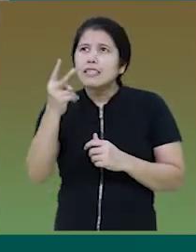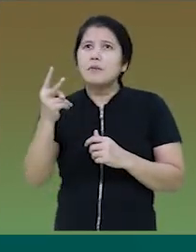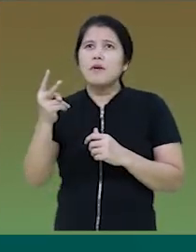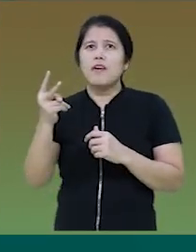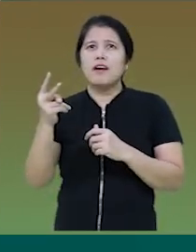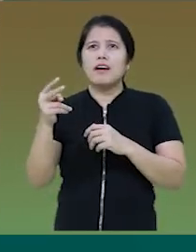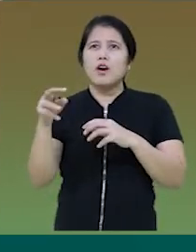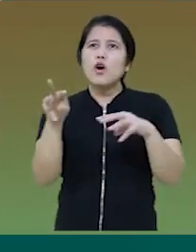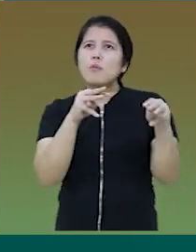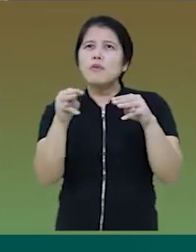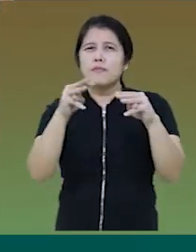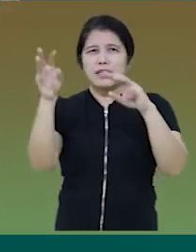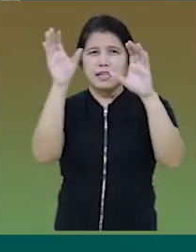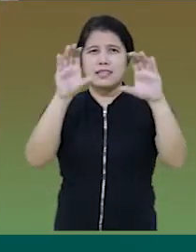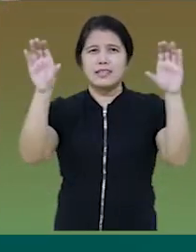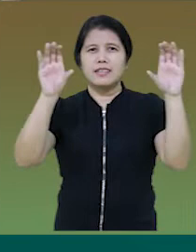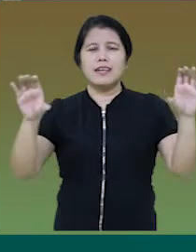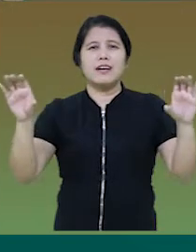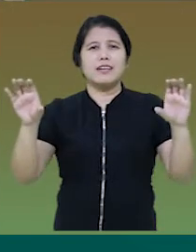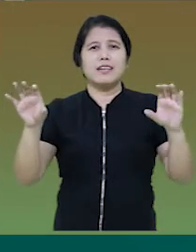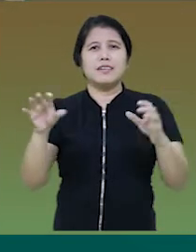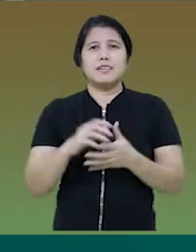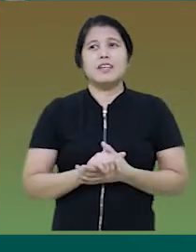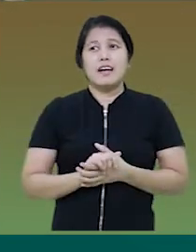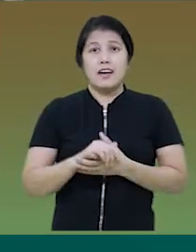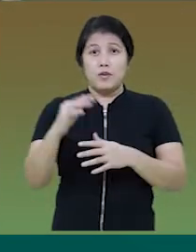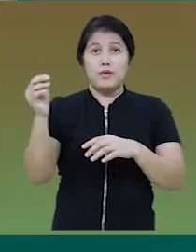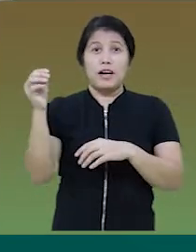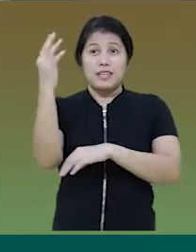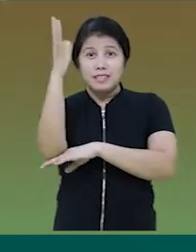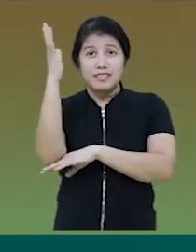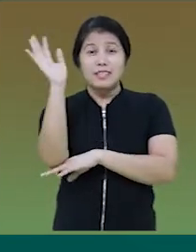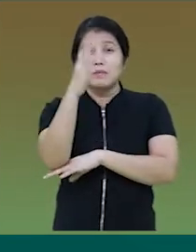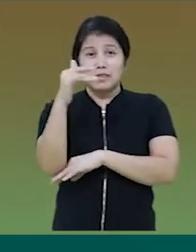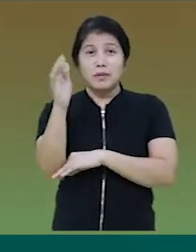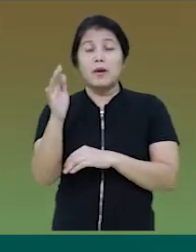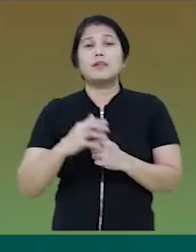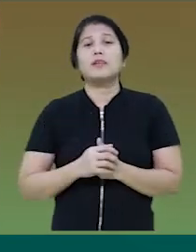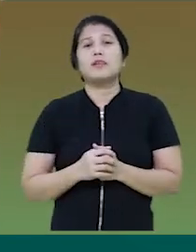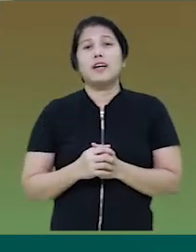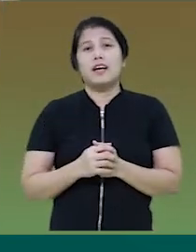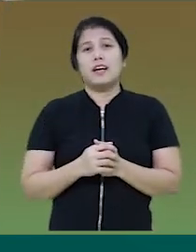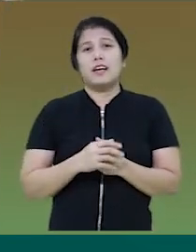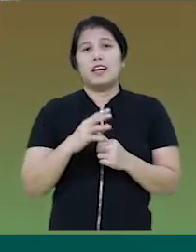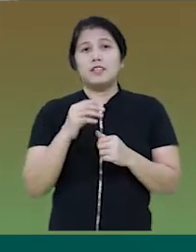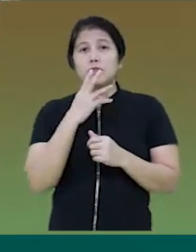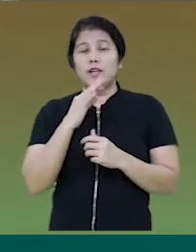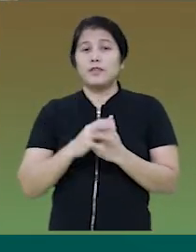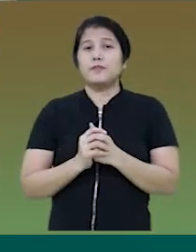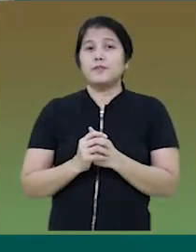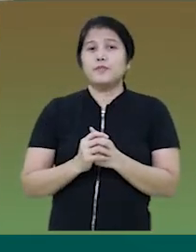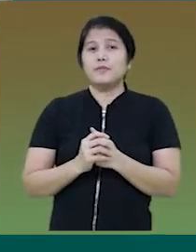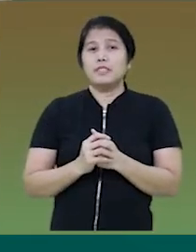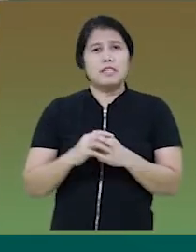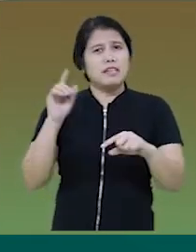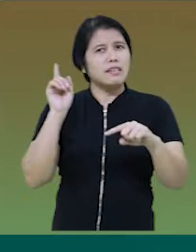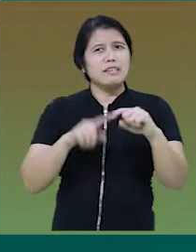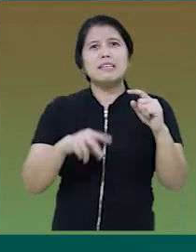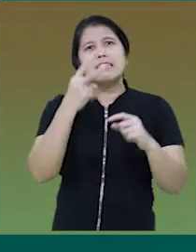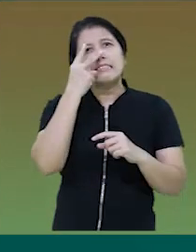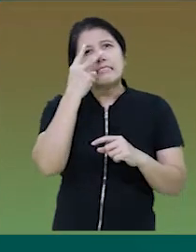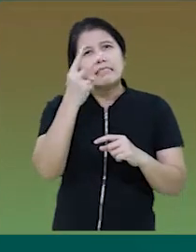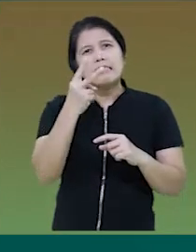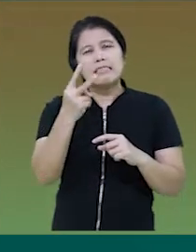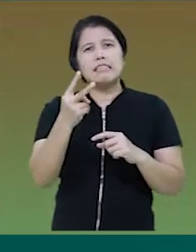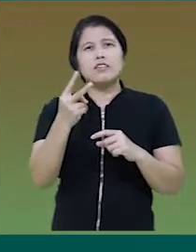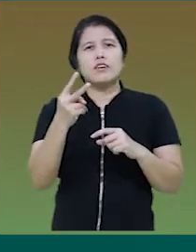kurtina, pagsaya ng halaman, at ang paglipad ng buhok. At dahil wala po itong kulay, hindi natin nakikita ang hangin,